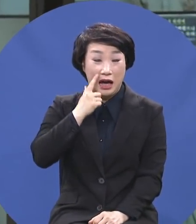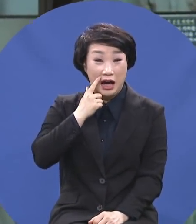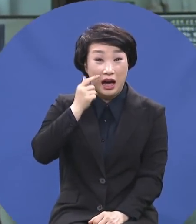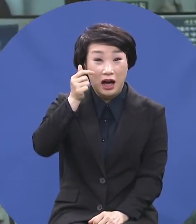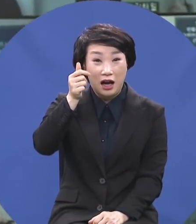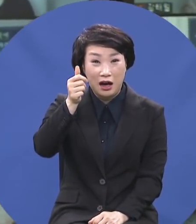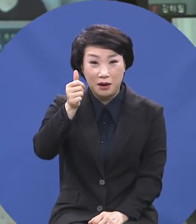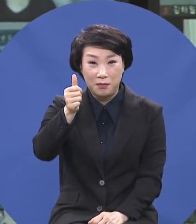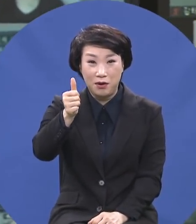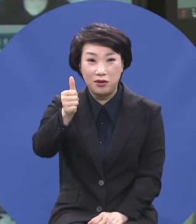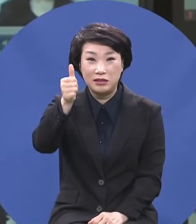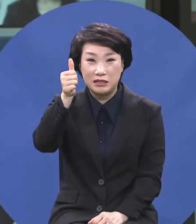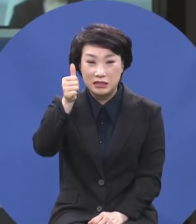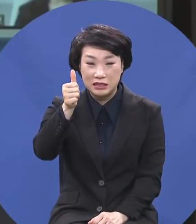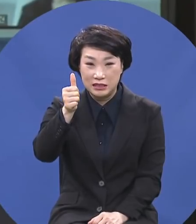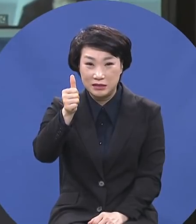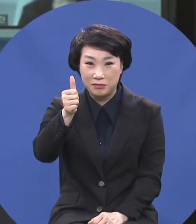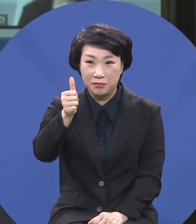아버지